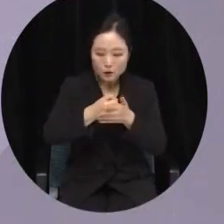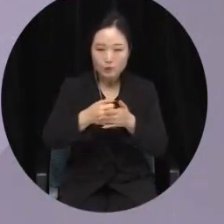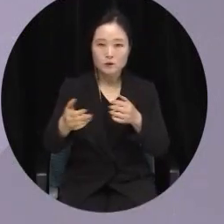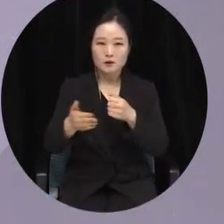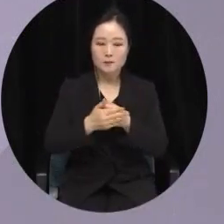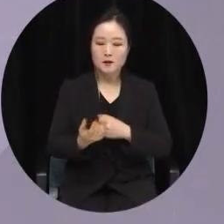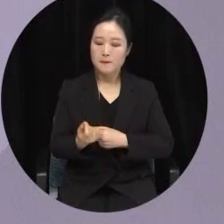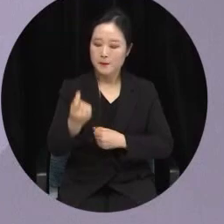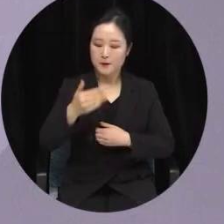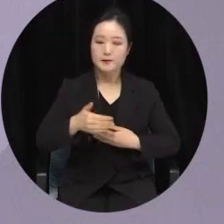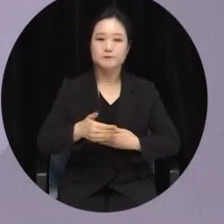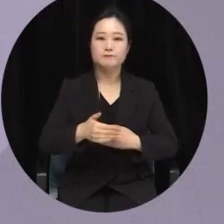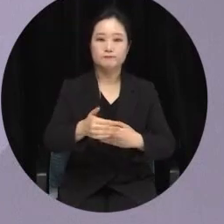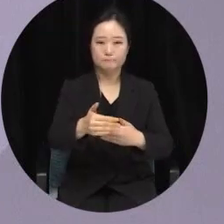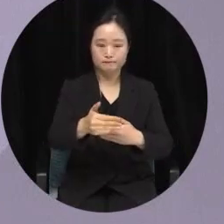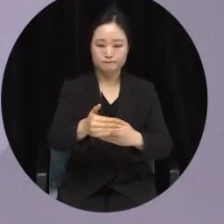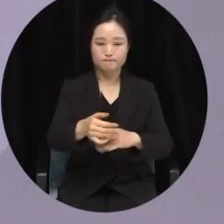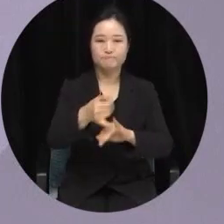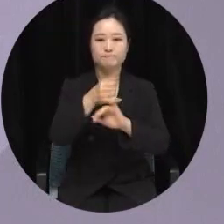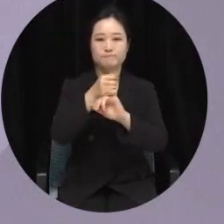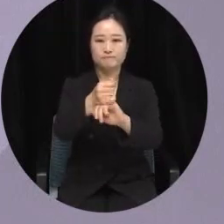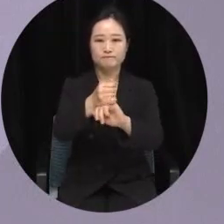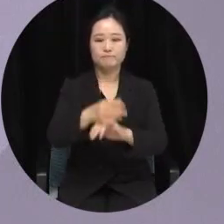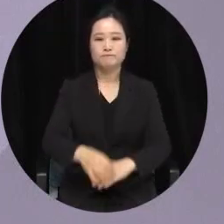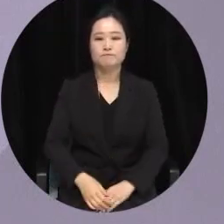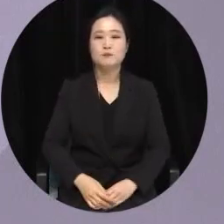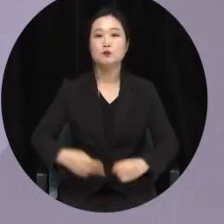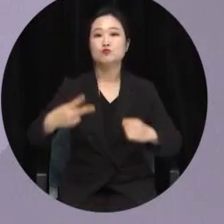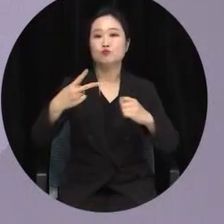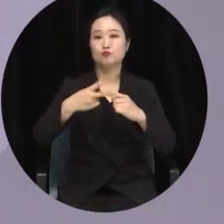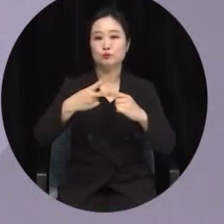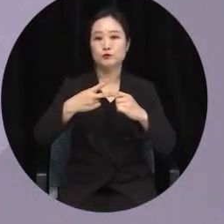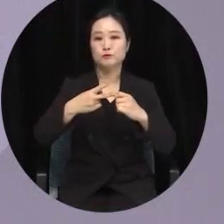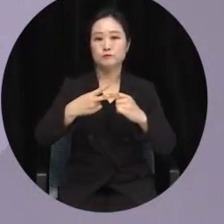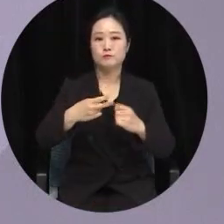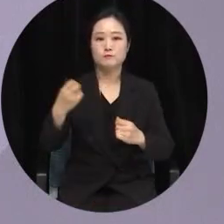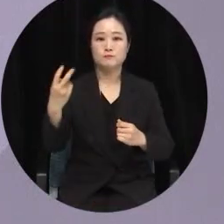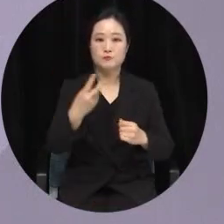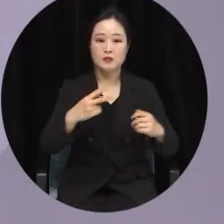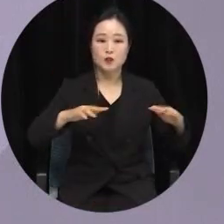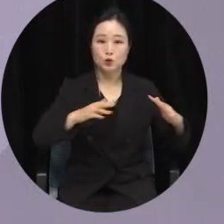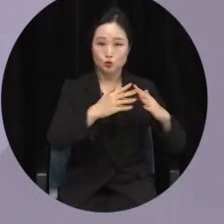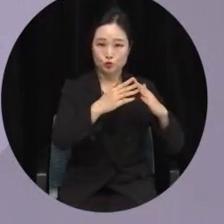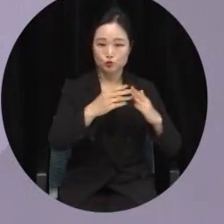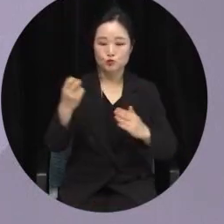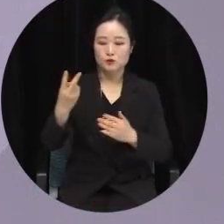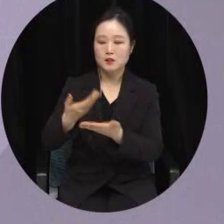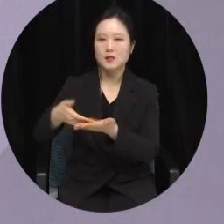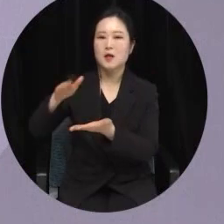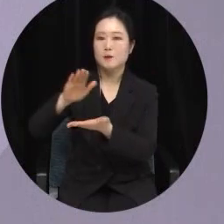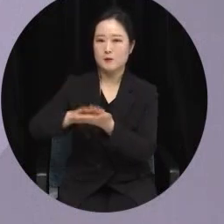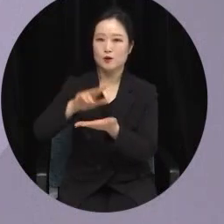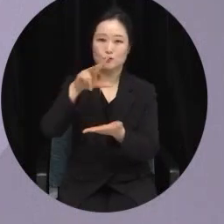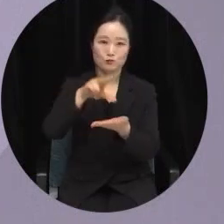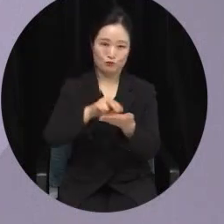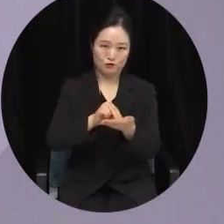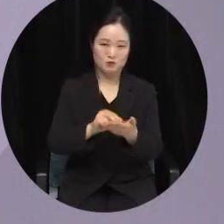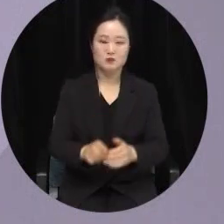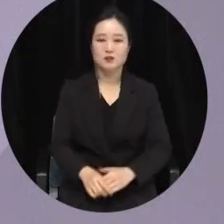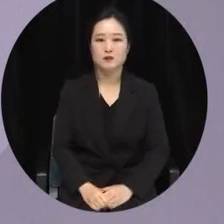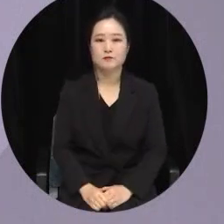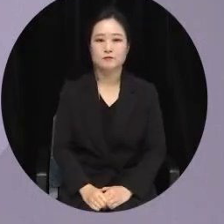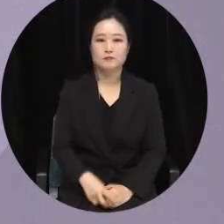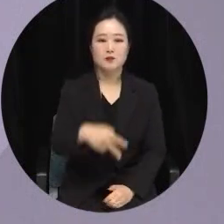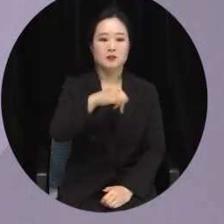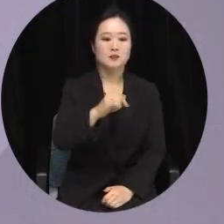관철시켜 나가도록 하겠다는 말씀을 드리겠습니다. 두 번째로는 재건축 재개발 같은 도시개발입니다. 이미 신월